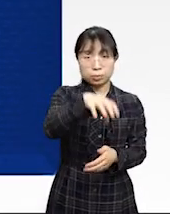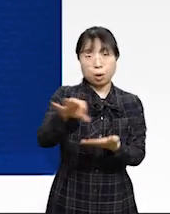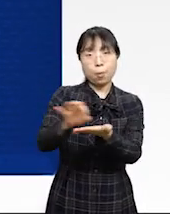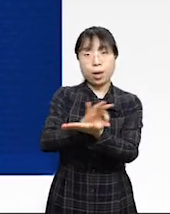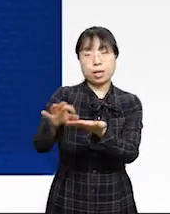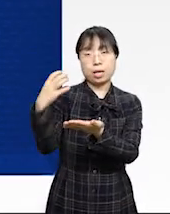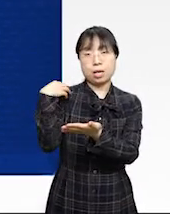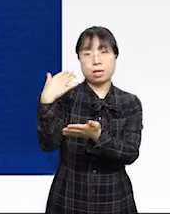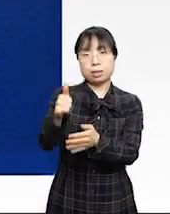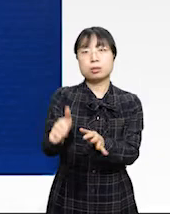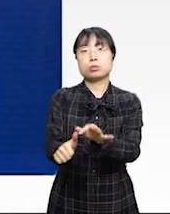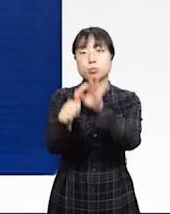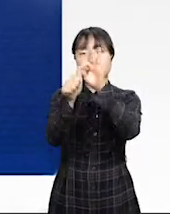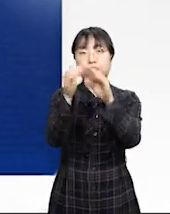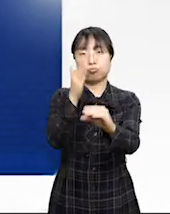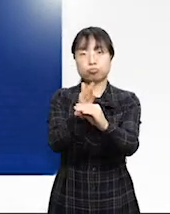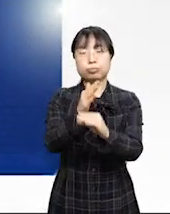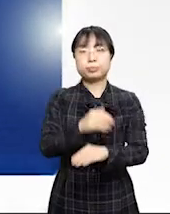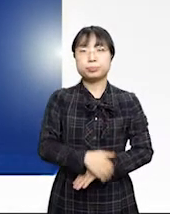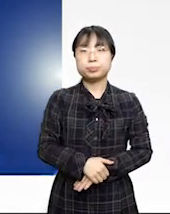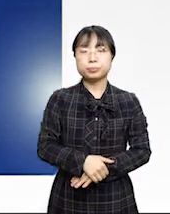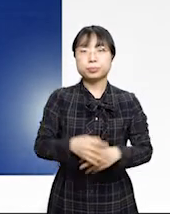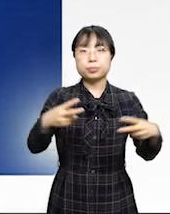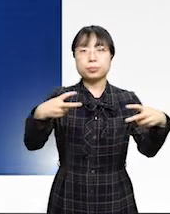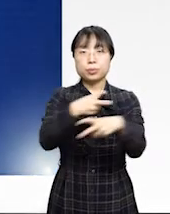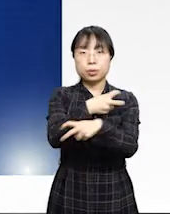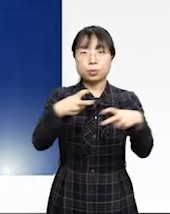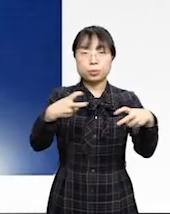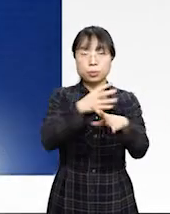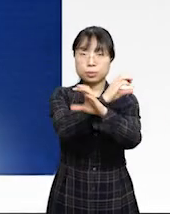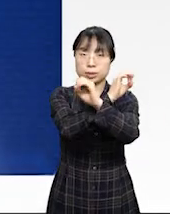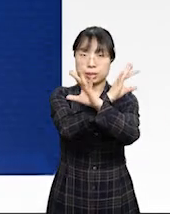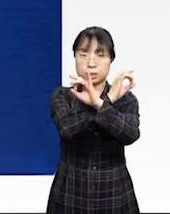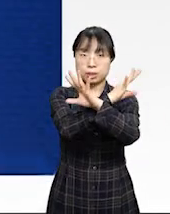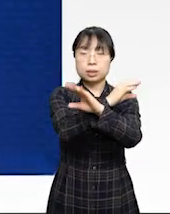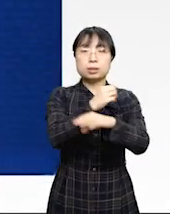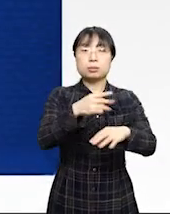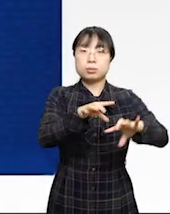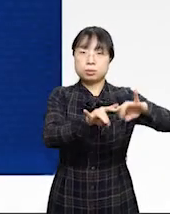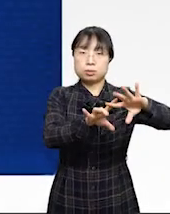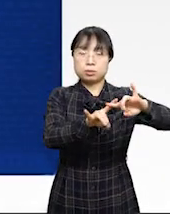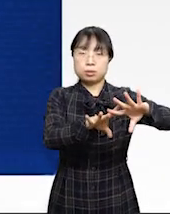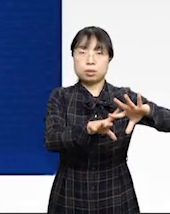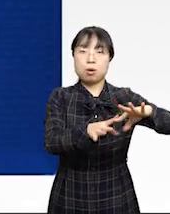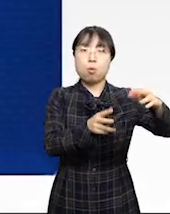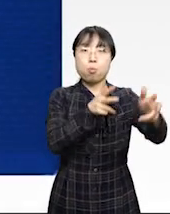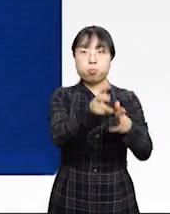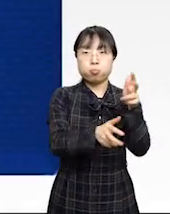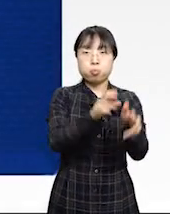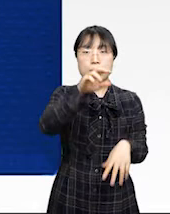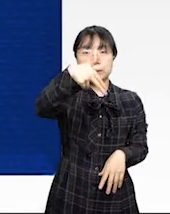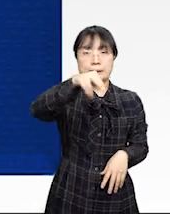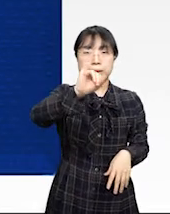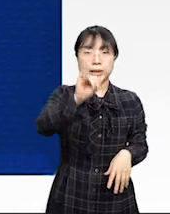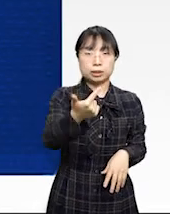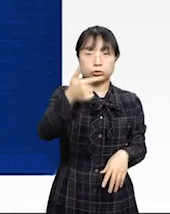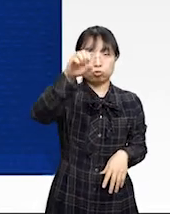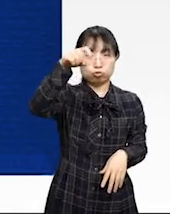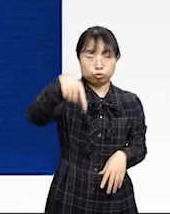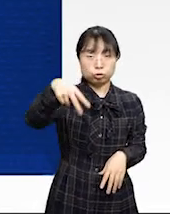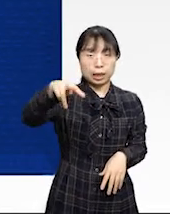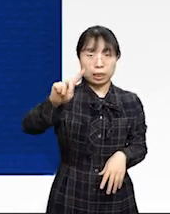사원을 모집합니다. 교통 신호기기공사 및 일반전기 공사업장인 주식회사